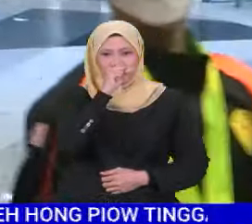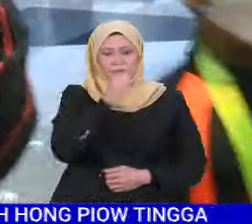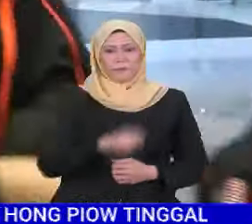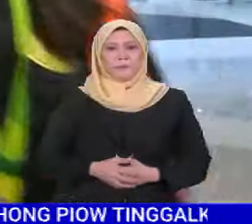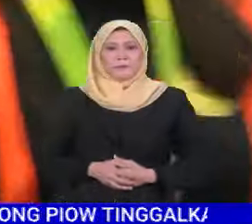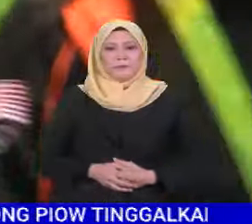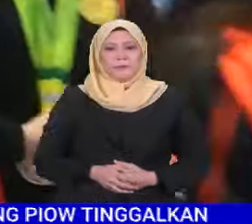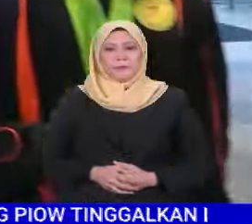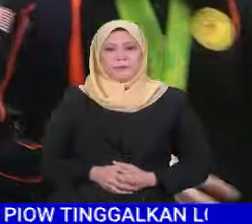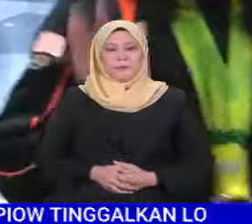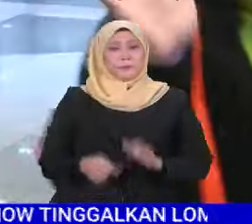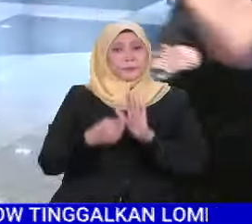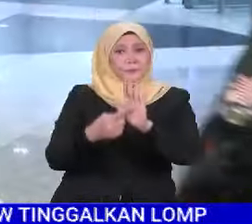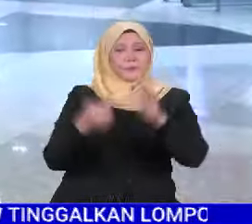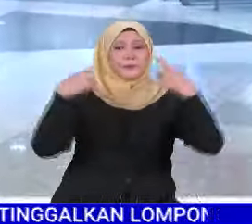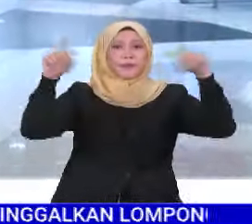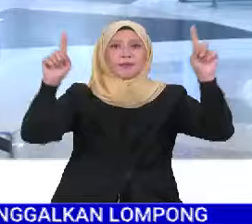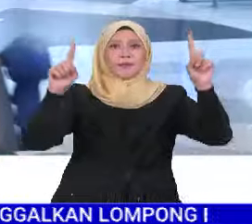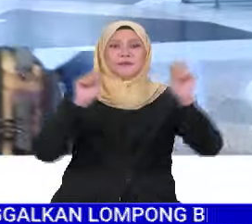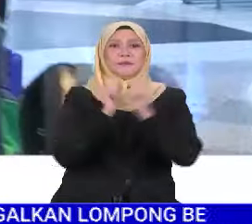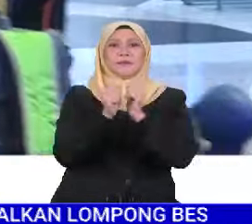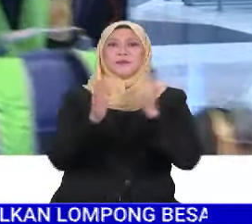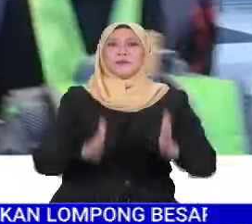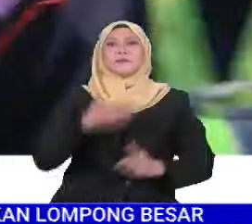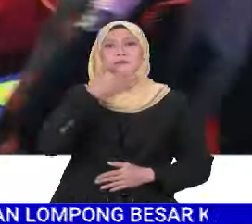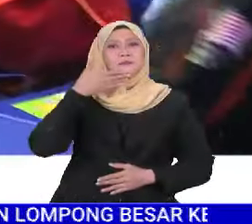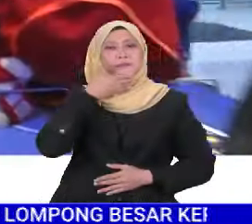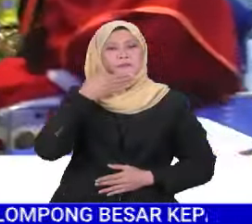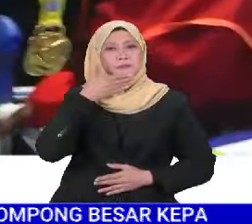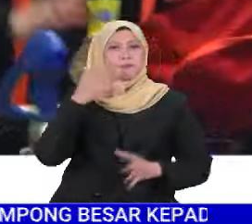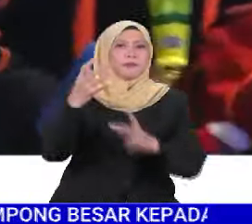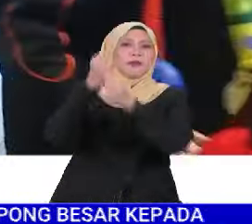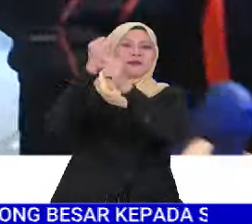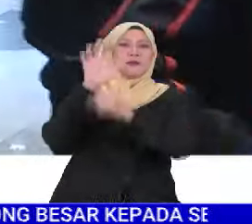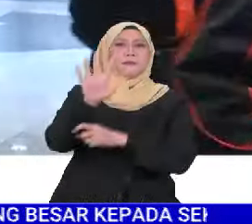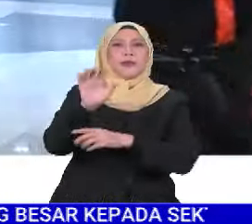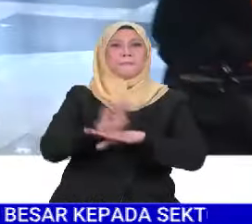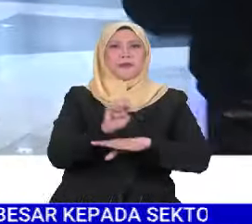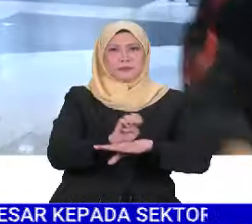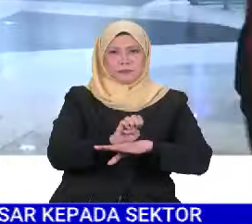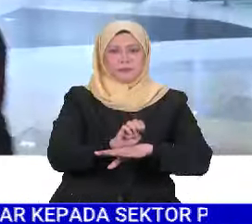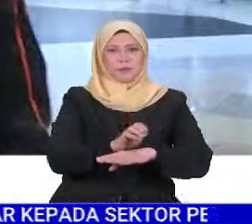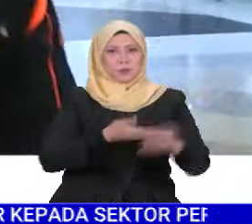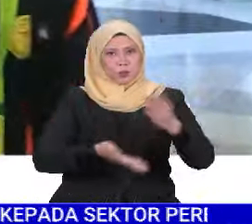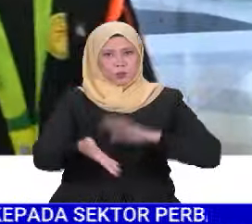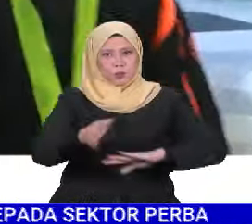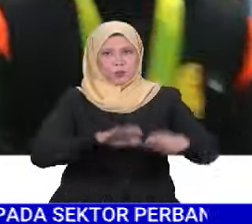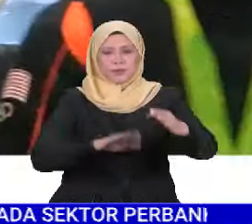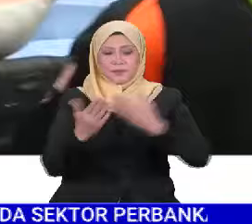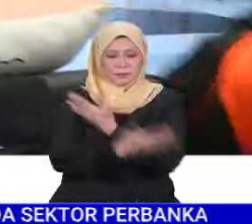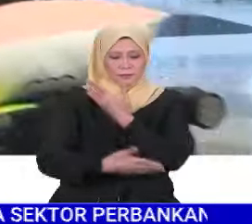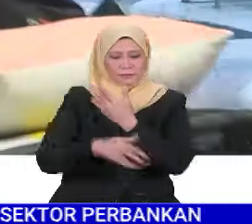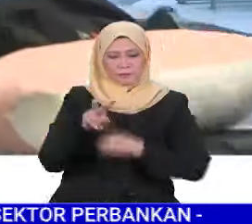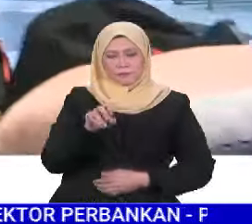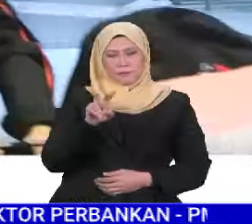Keyakinan itu berdasarkan prestasi cimelang ditampilkan atlet muda negara yang berjaya merangkul 5 Emas pada kejana wushu remaja dunia